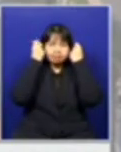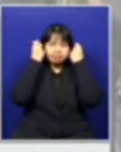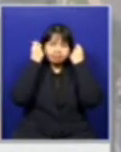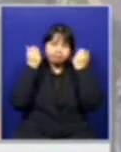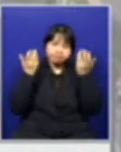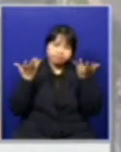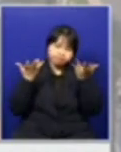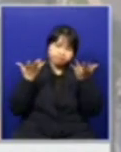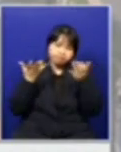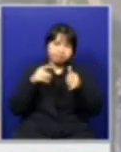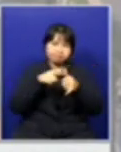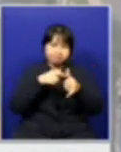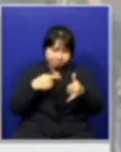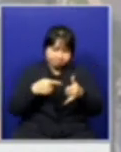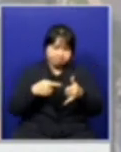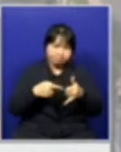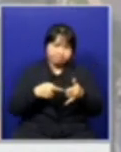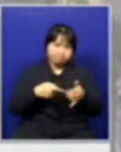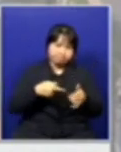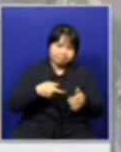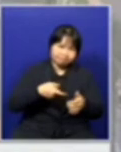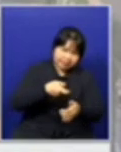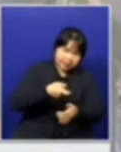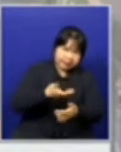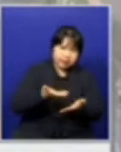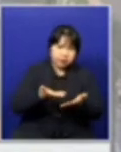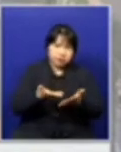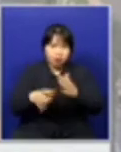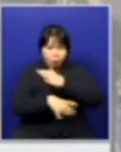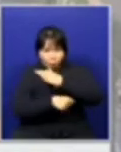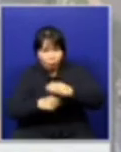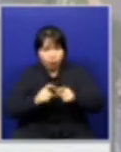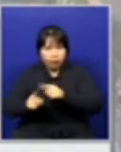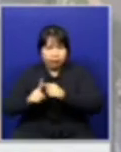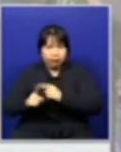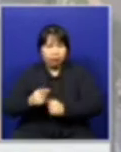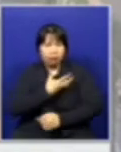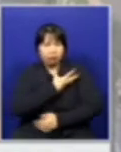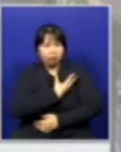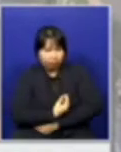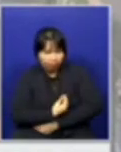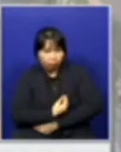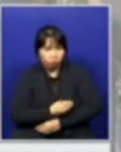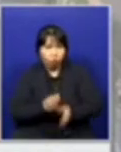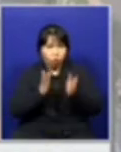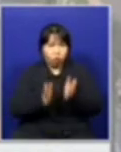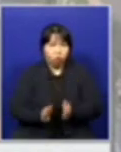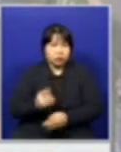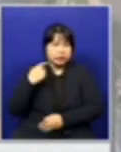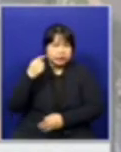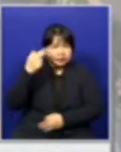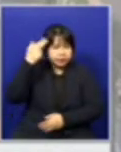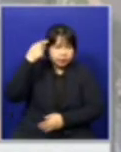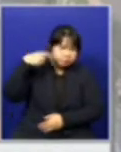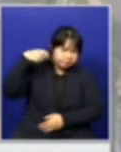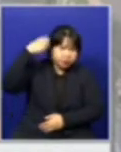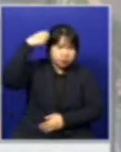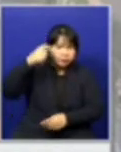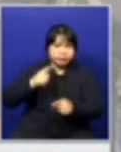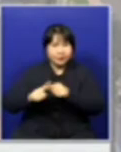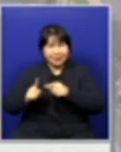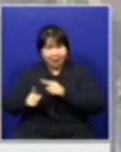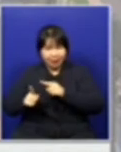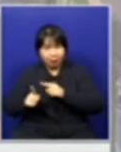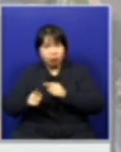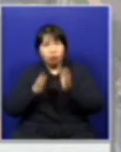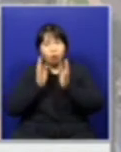ากรรมพุ่งประชาชนเป็นโรคเครียดซึมเศร้าแล้วก็คนฆ่าตัวตายพุ่งเลยค่ะสถิติคนฆ่าตั